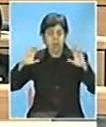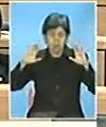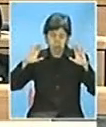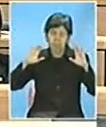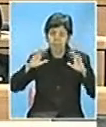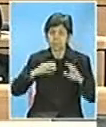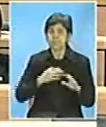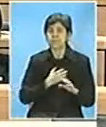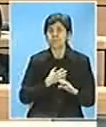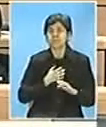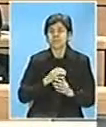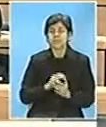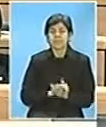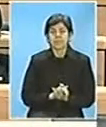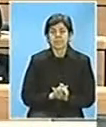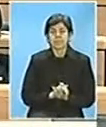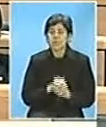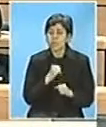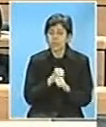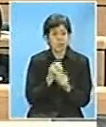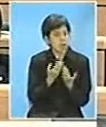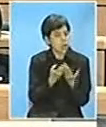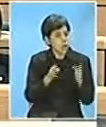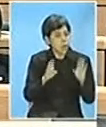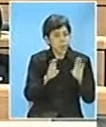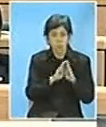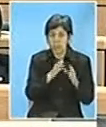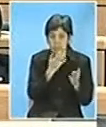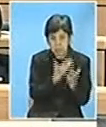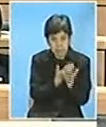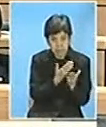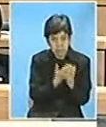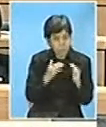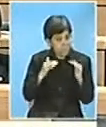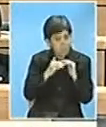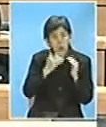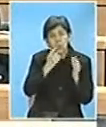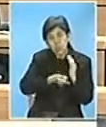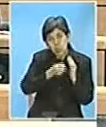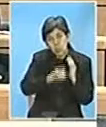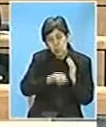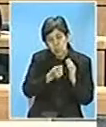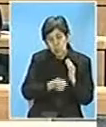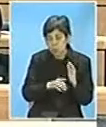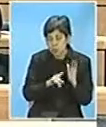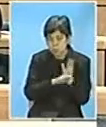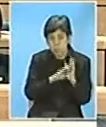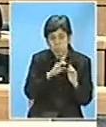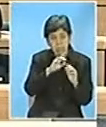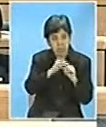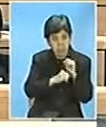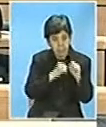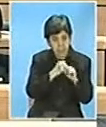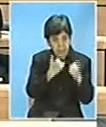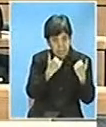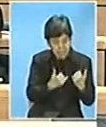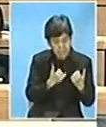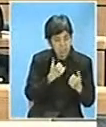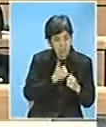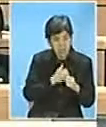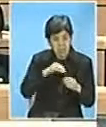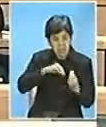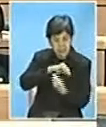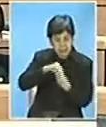ว่าจะให้ภาคครัวเรือนนะครับใช้ราคาที่เท่าเดิมนะครับจนถึงปลายปีเพราะว่าไม่อยากให้มีผลกระทบต่อค่า